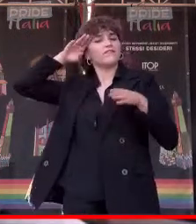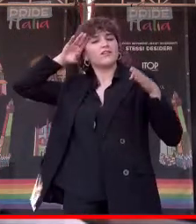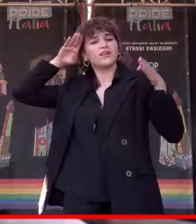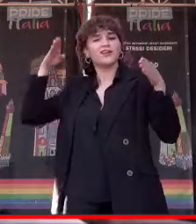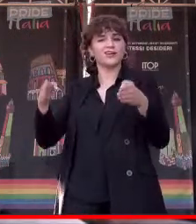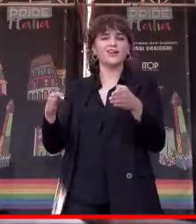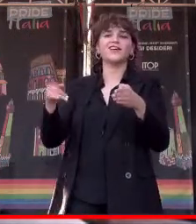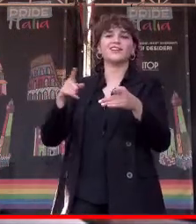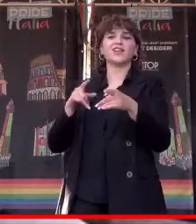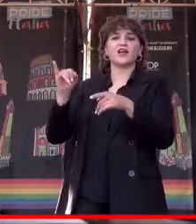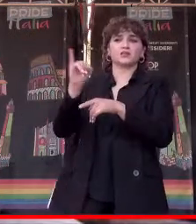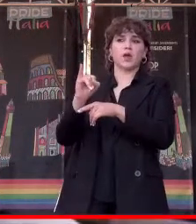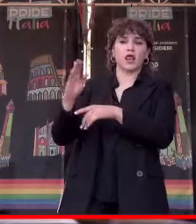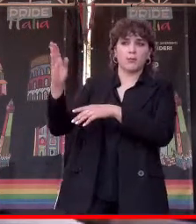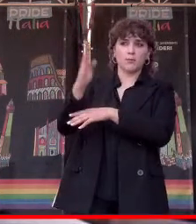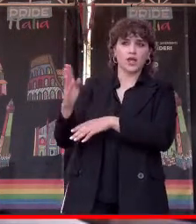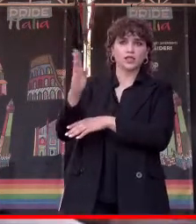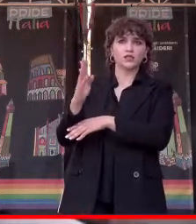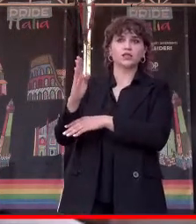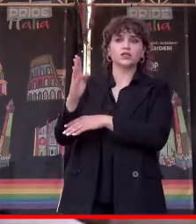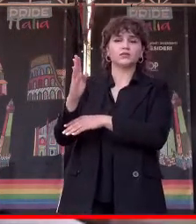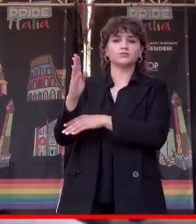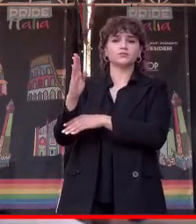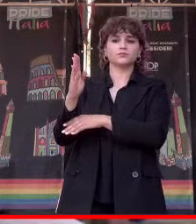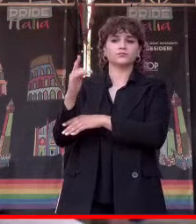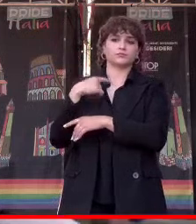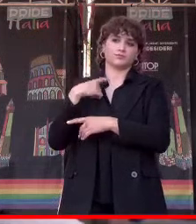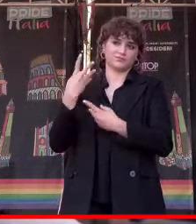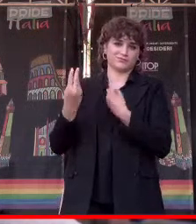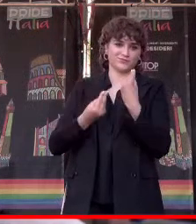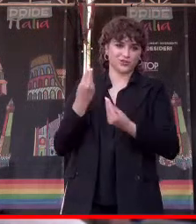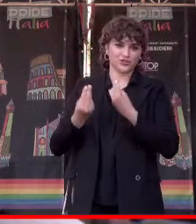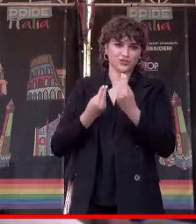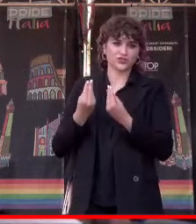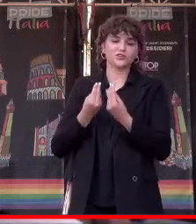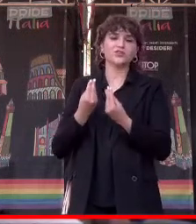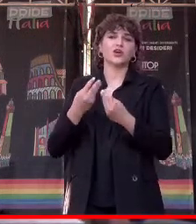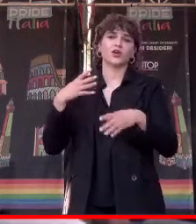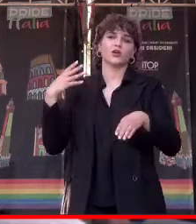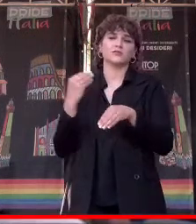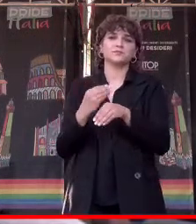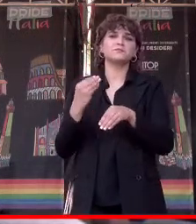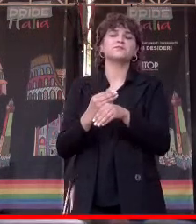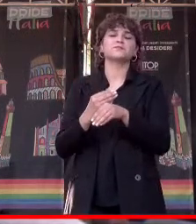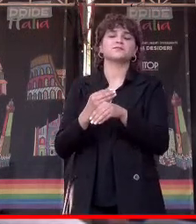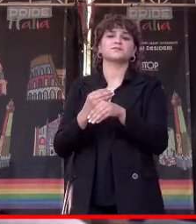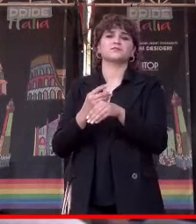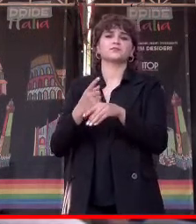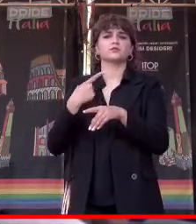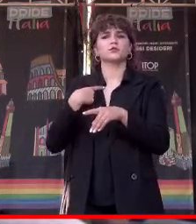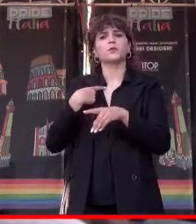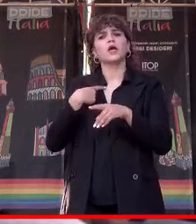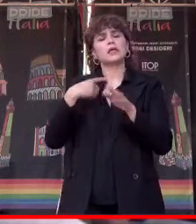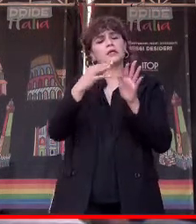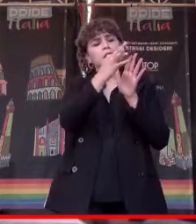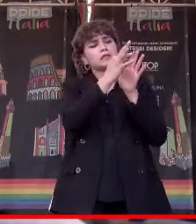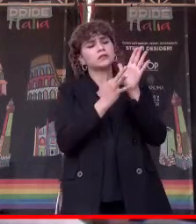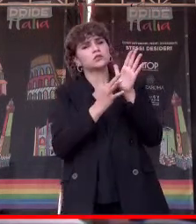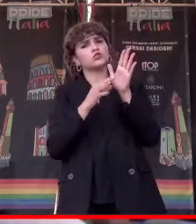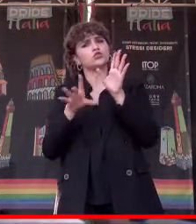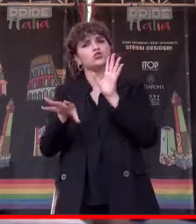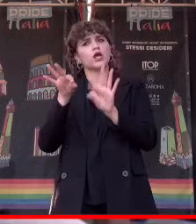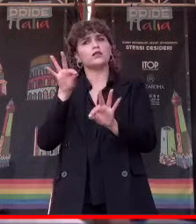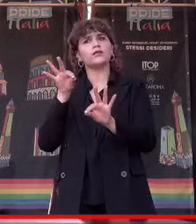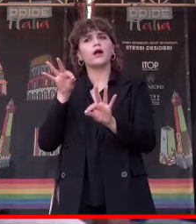lei. Allora in realtà scherzo, però penso che magari un criterio di scelta che potrebbe venire da un